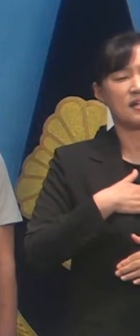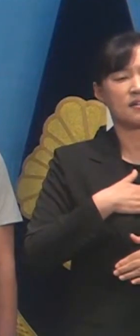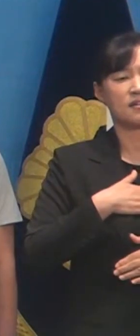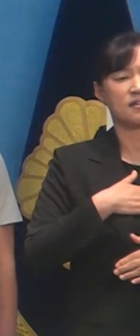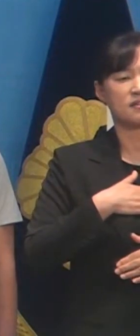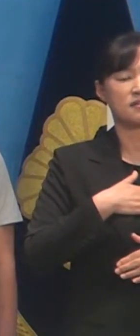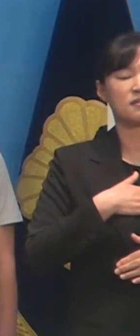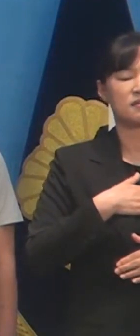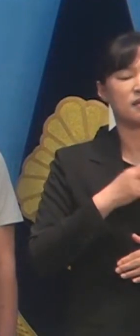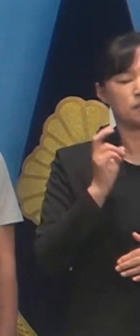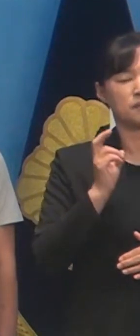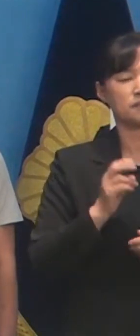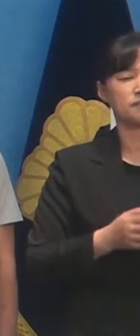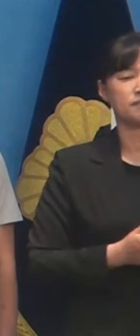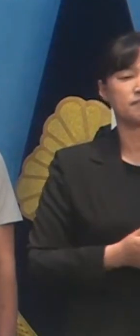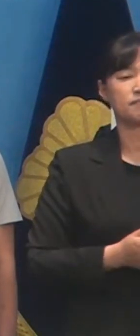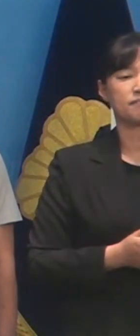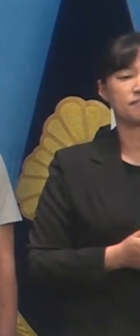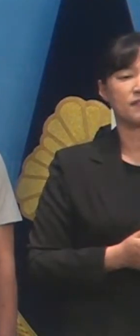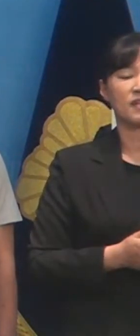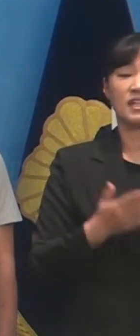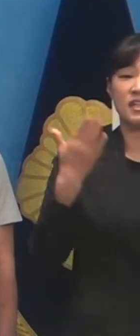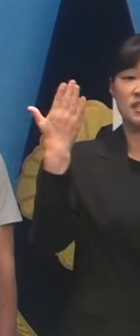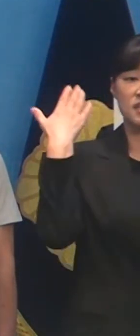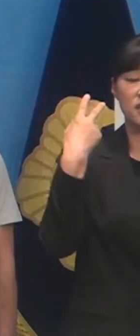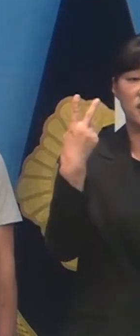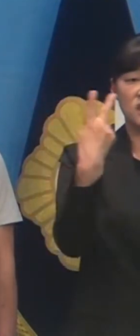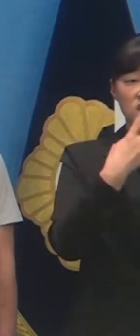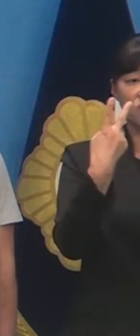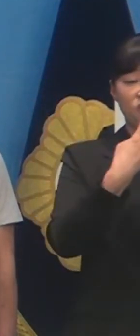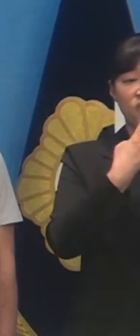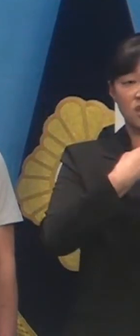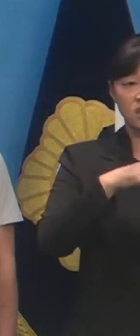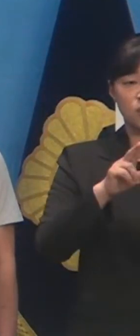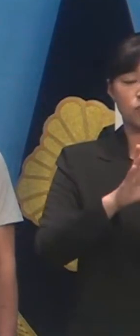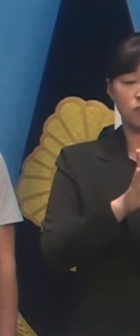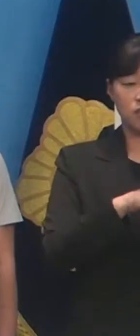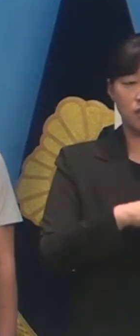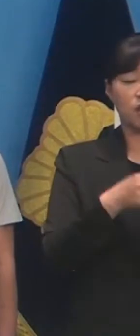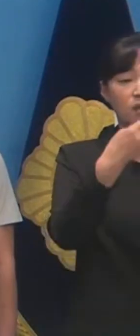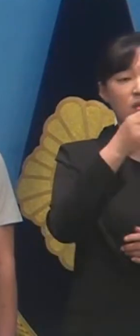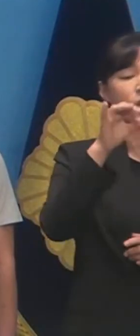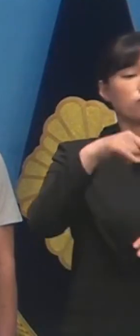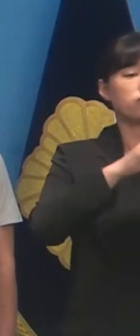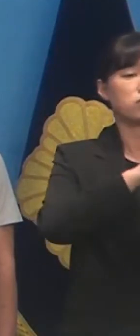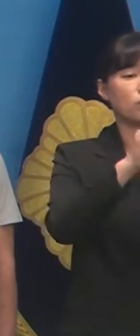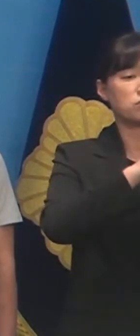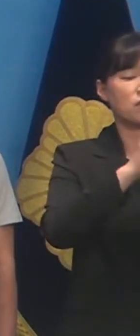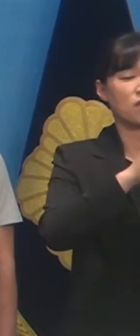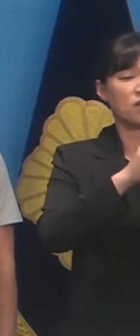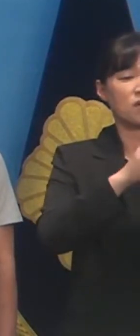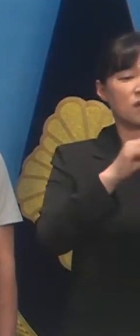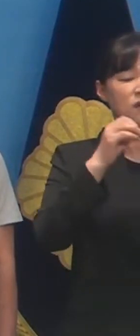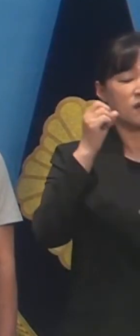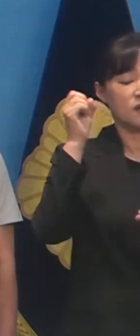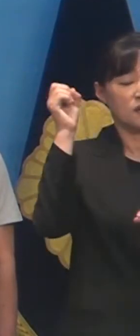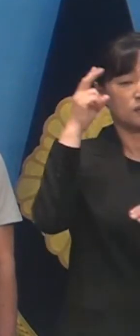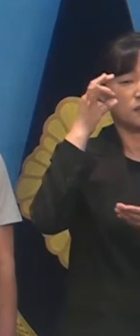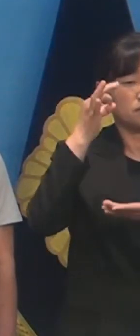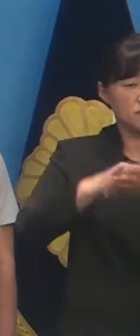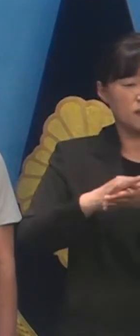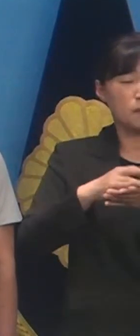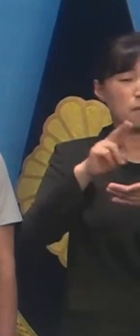예견됐었던 일인지도 모르겠습니다. 지난 2002년 멀쩡했던 배우자동차가 헐값에